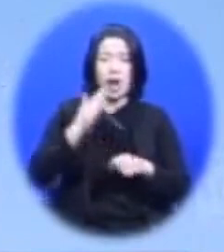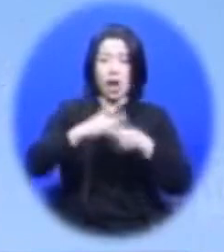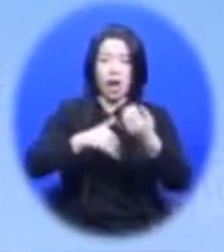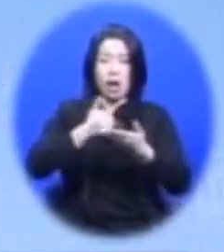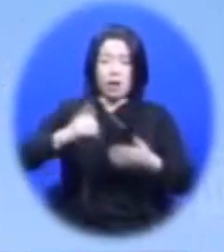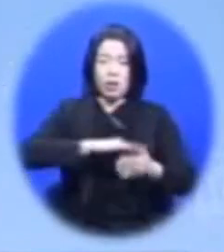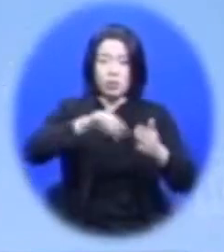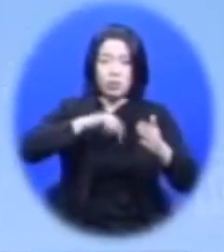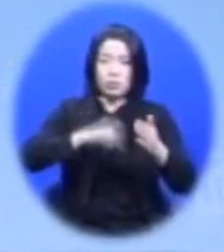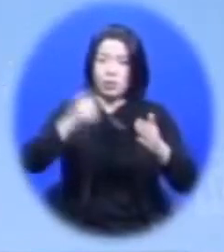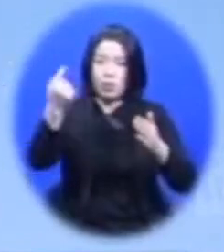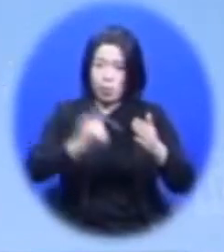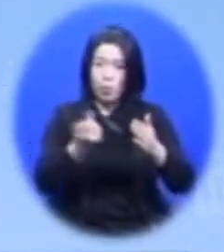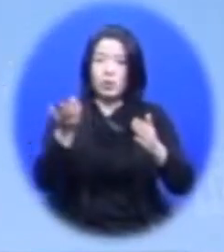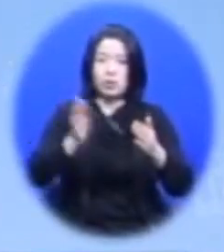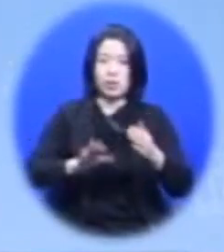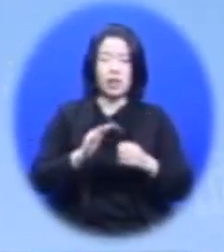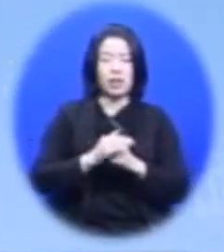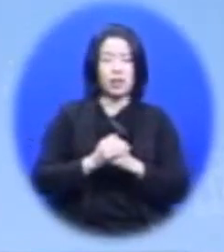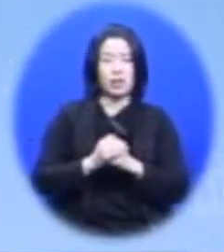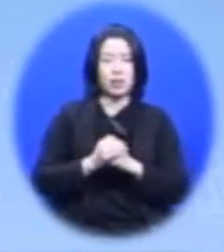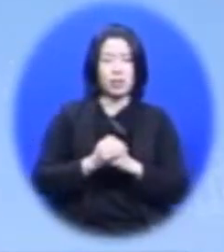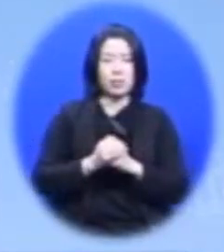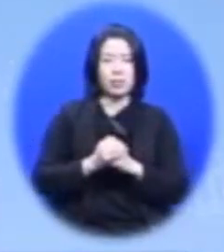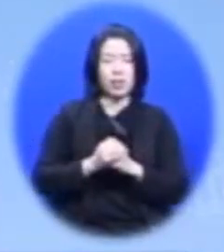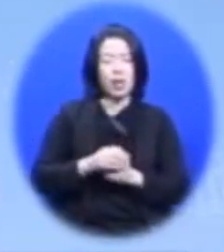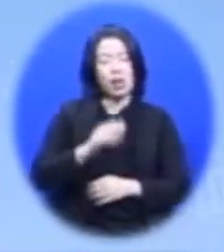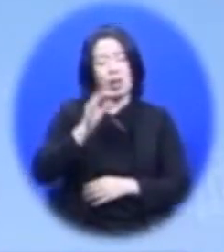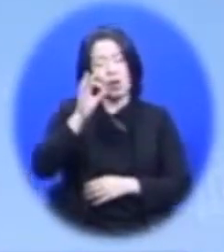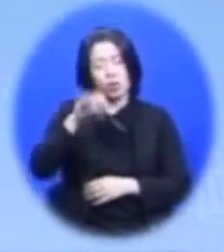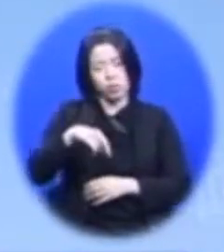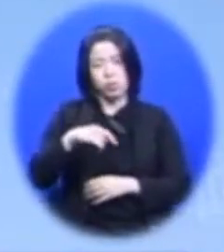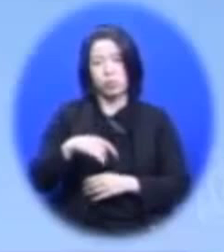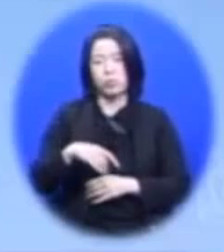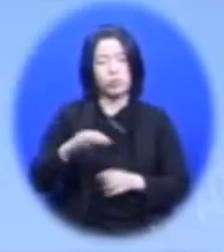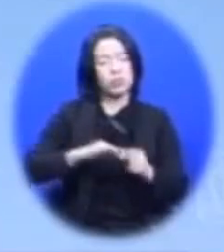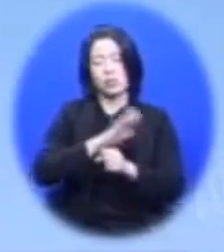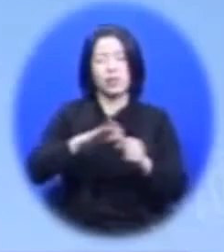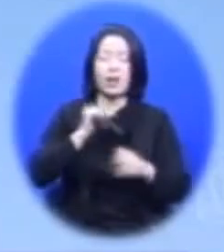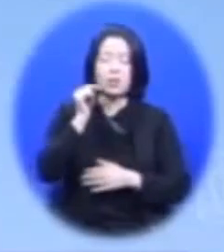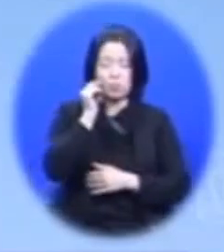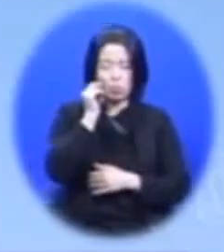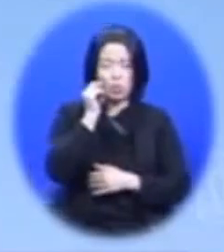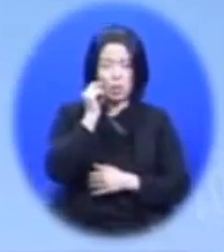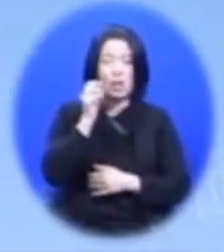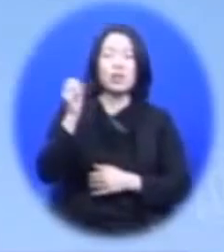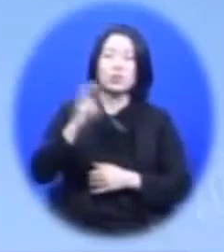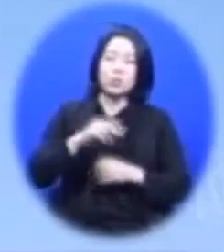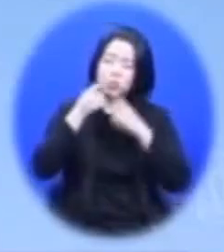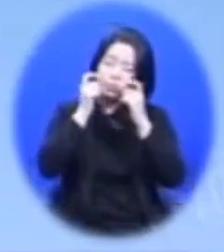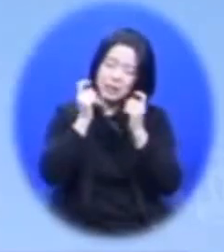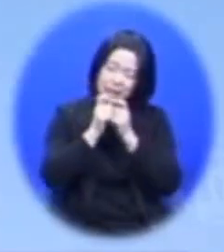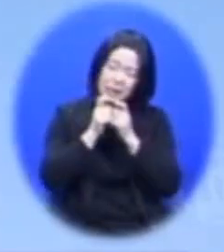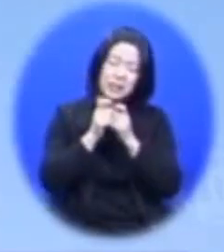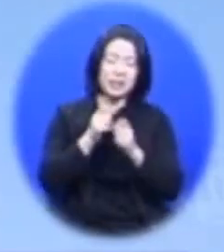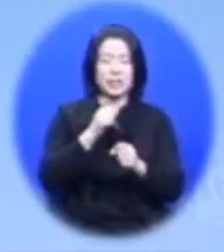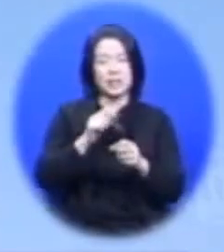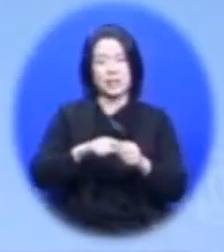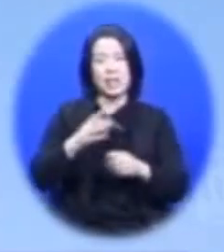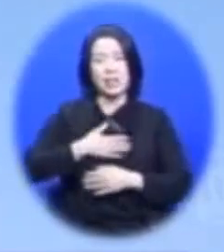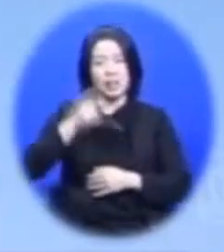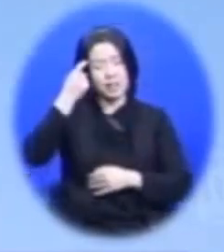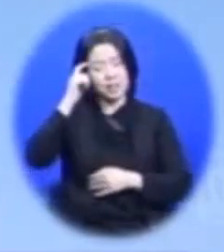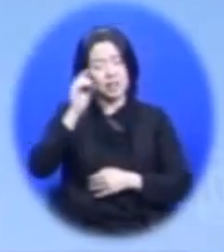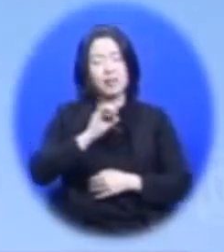하나님이 우리 속에까지 오셨는데 또 사랑도 못했네. 또 이기적으로 또 내 생각만